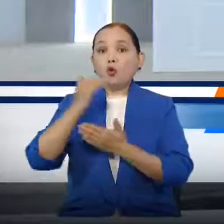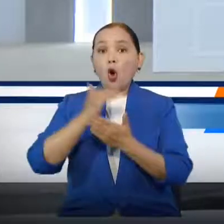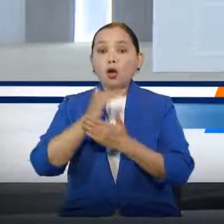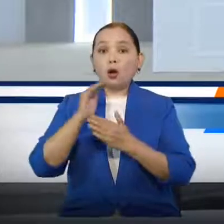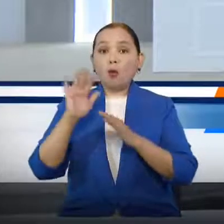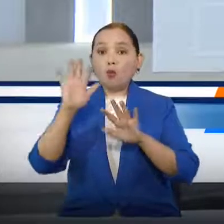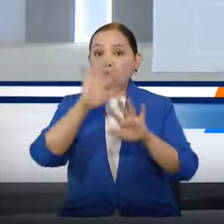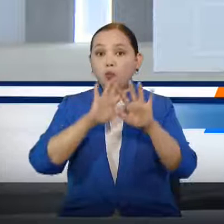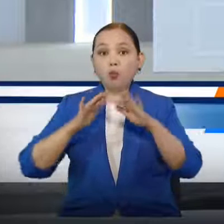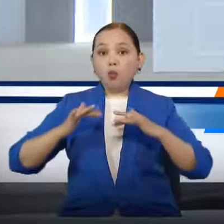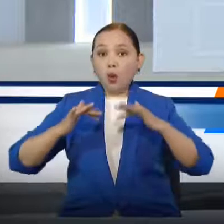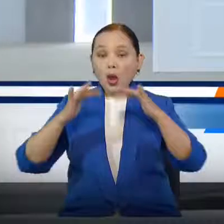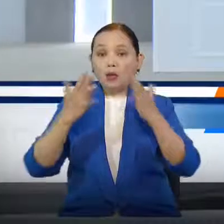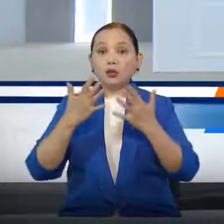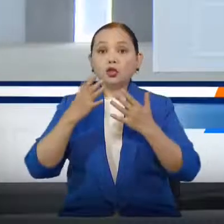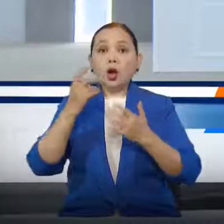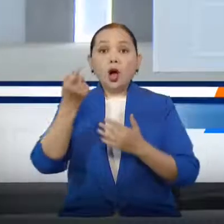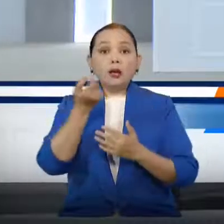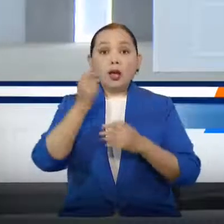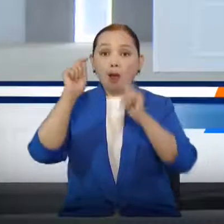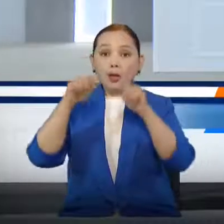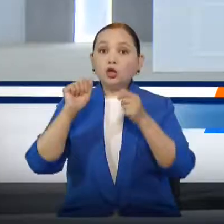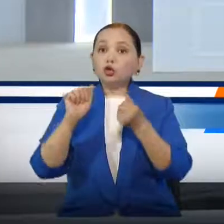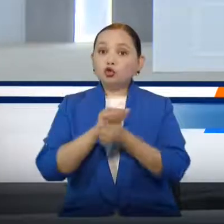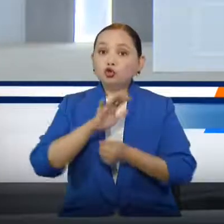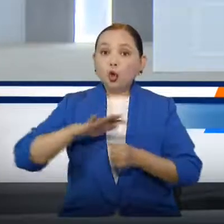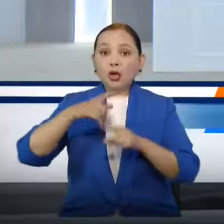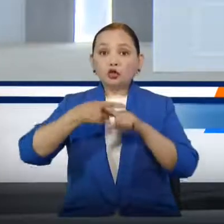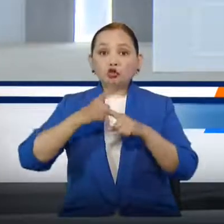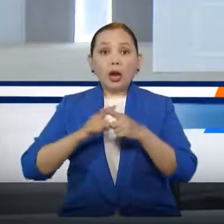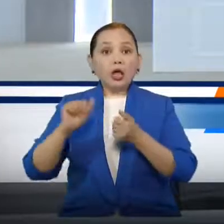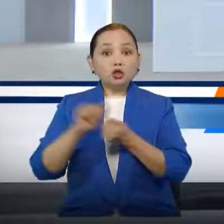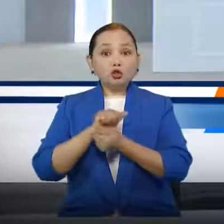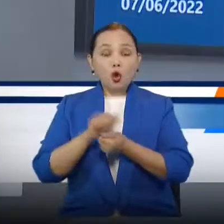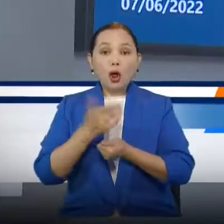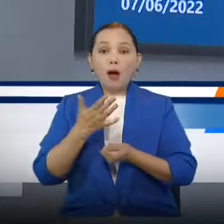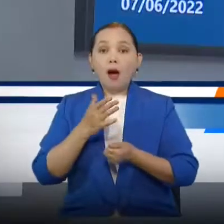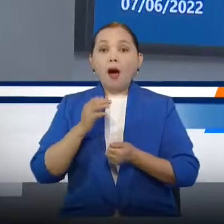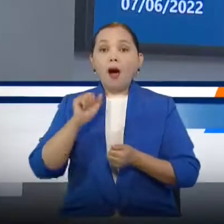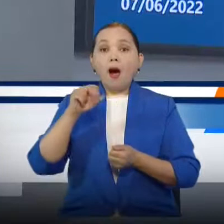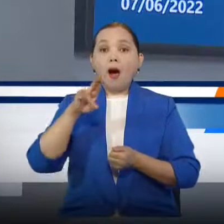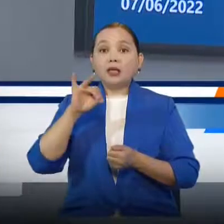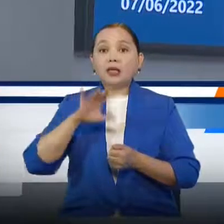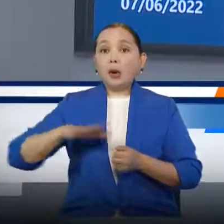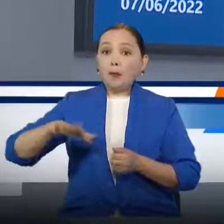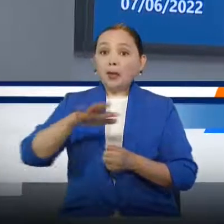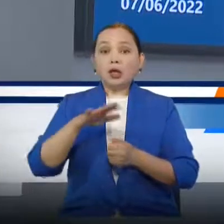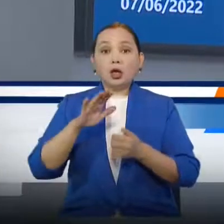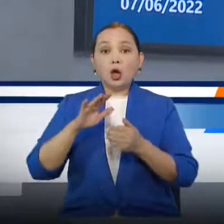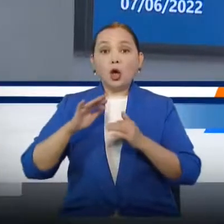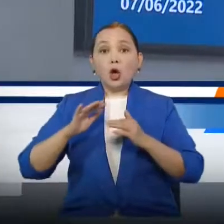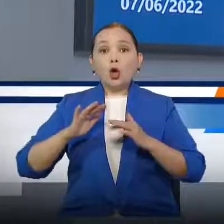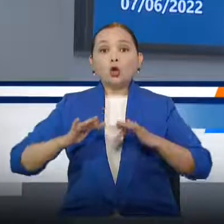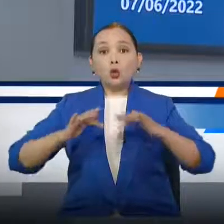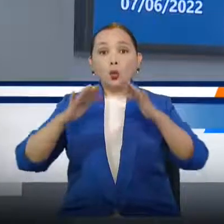muddat kuzatilmagan yog'ingarchiliklar cho'l, chala cho'l, hatto ayrim adir mintaqalarida ham tuproq